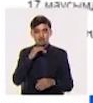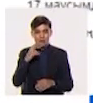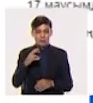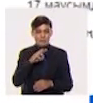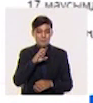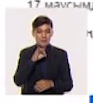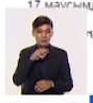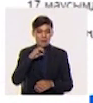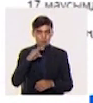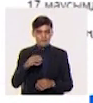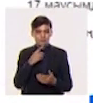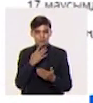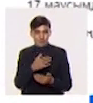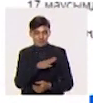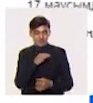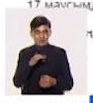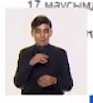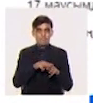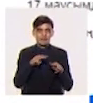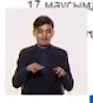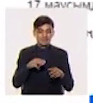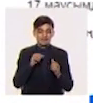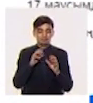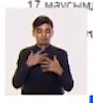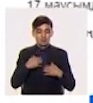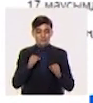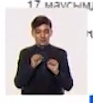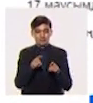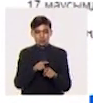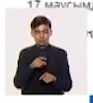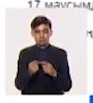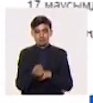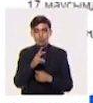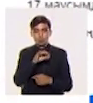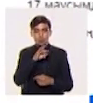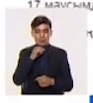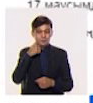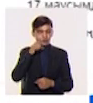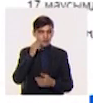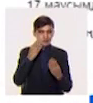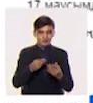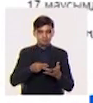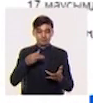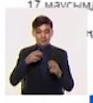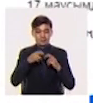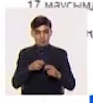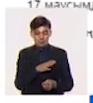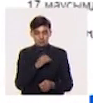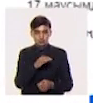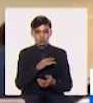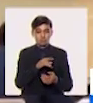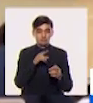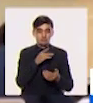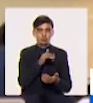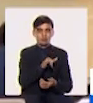жазған. Денсаулық сақтау министрінен қауіпті індет анықталғаннан кейін Нұрлан Зайроллаұлының кеше тапсырған тесті оң нәтиже